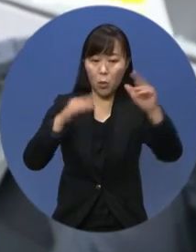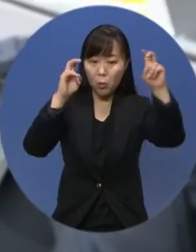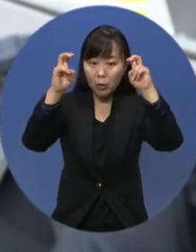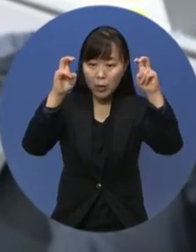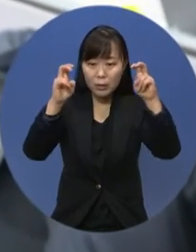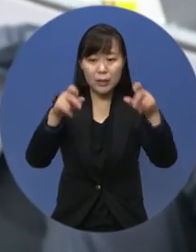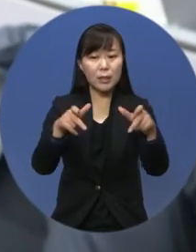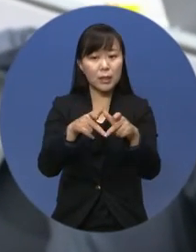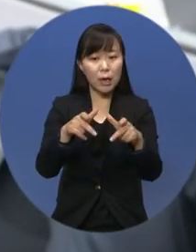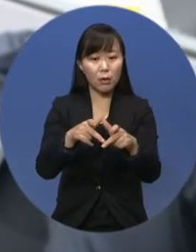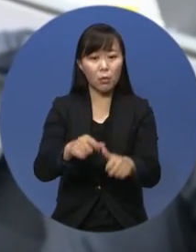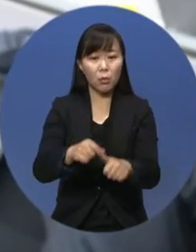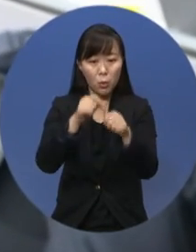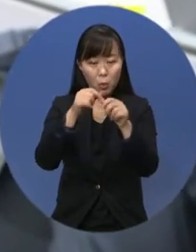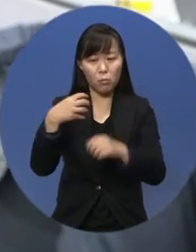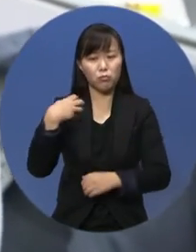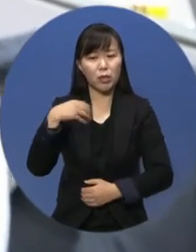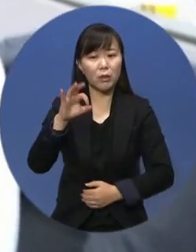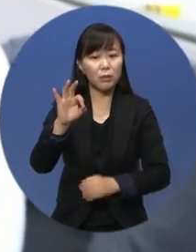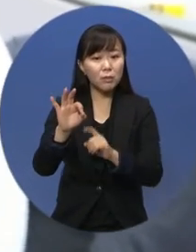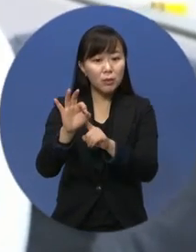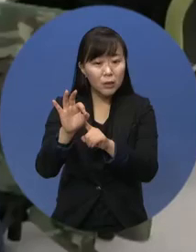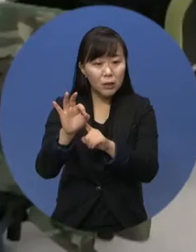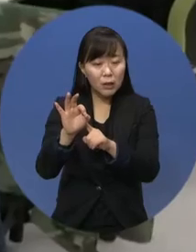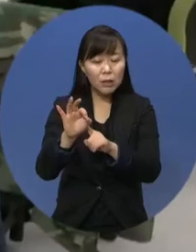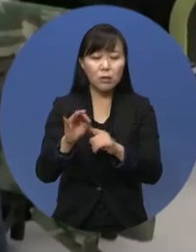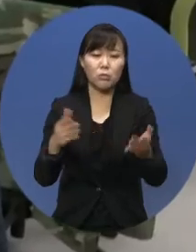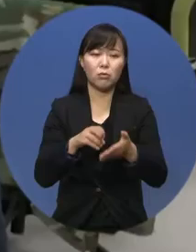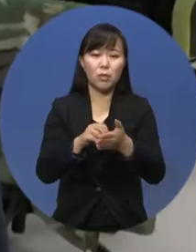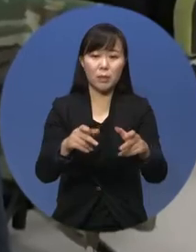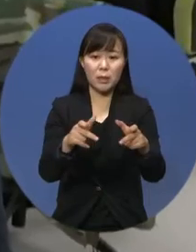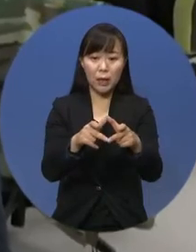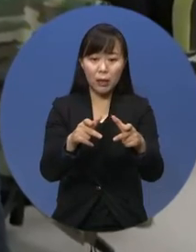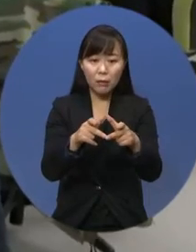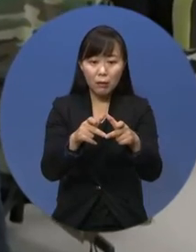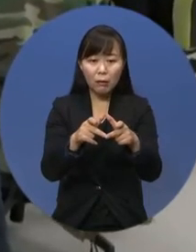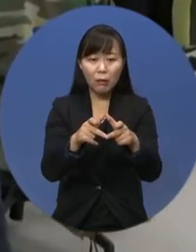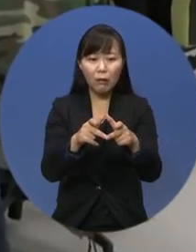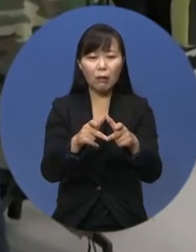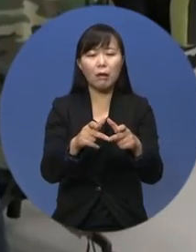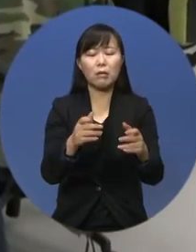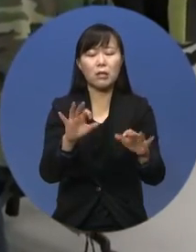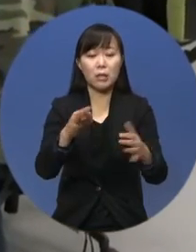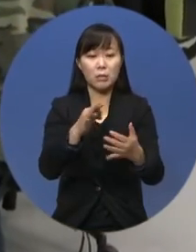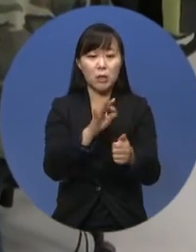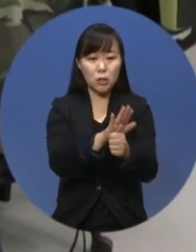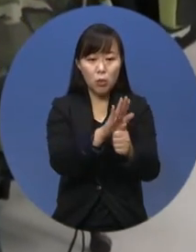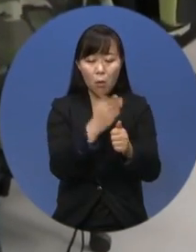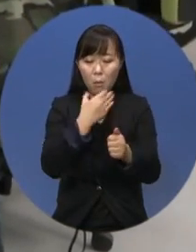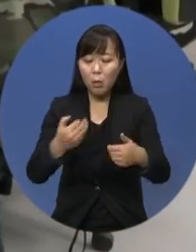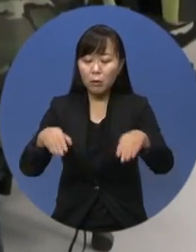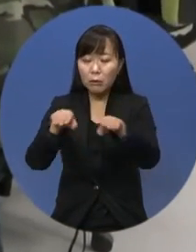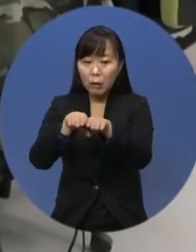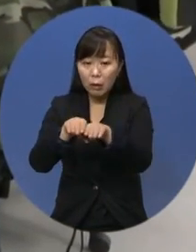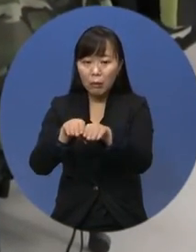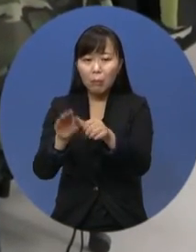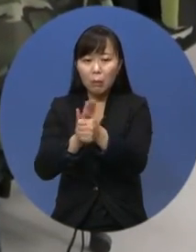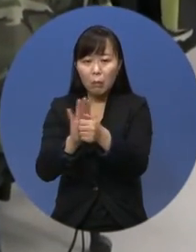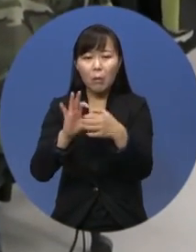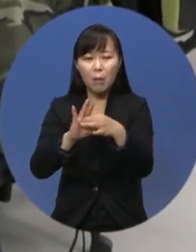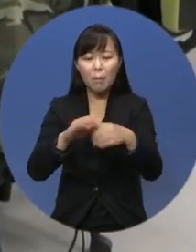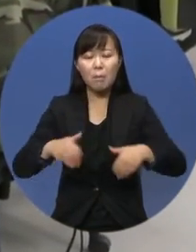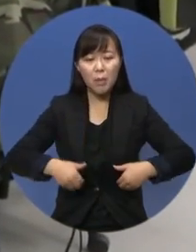한국장애인고용공단은 장애인 고용 부담금은 취업 장애인들에게 급여 지원과 복지시설 등에 필요한 예산을